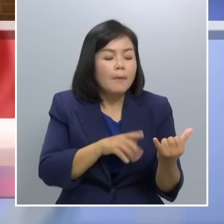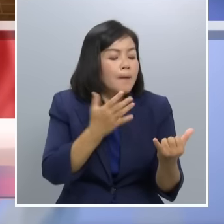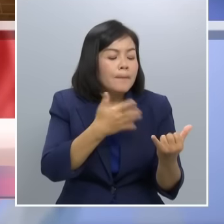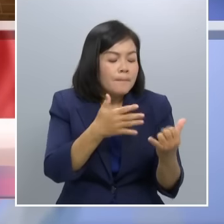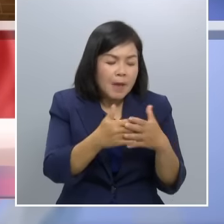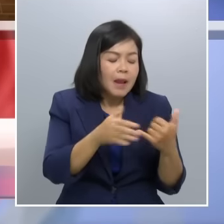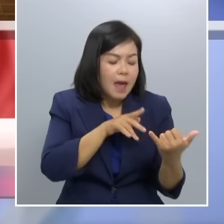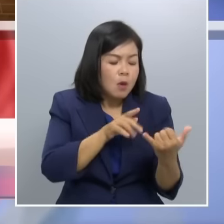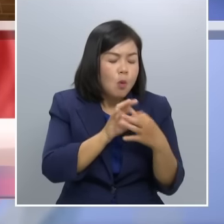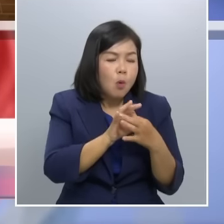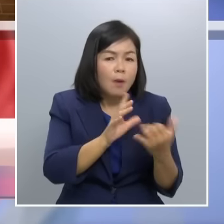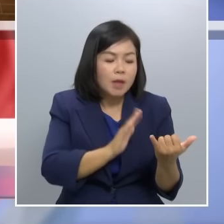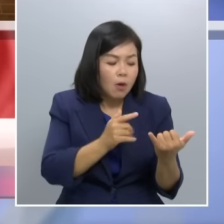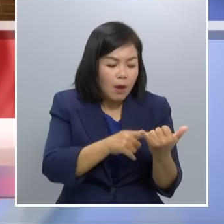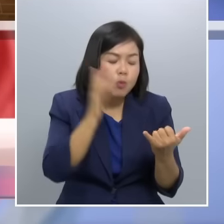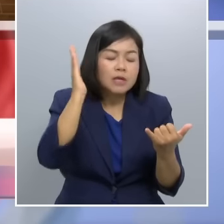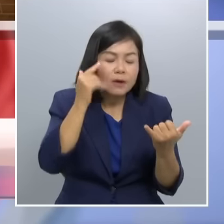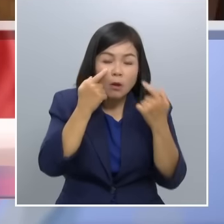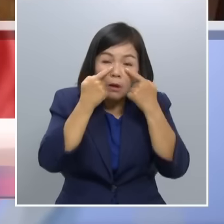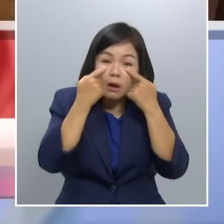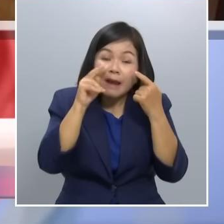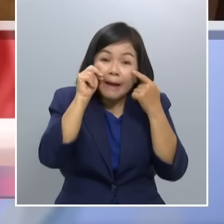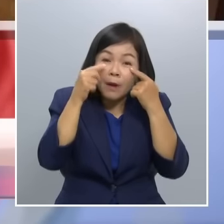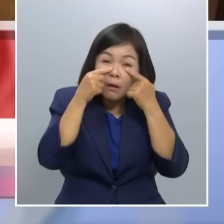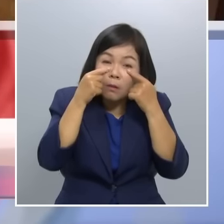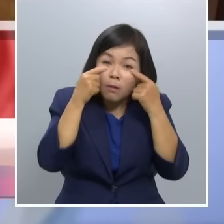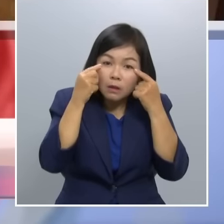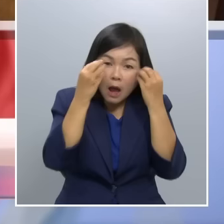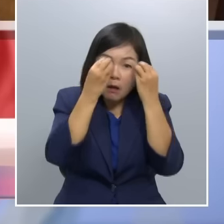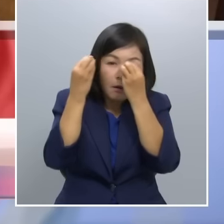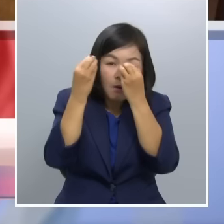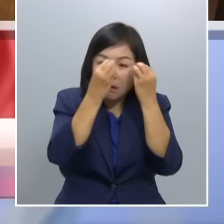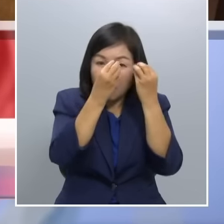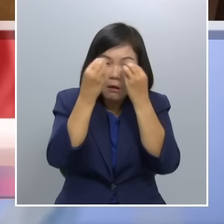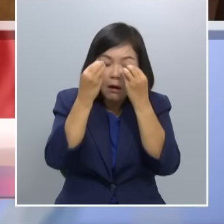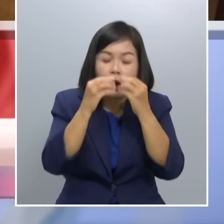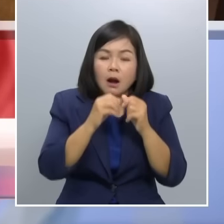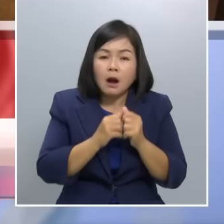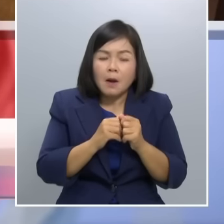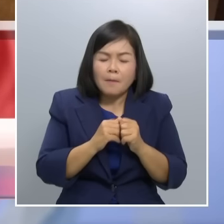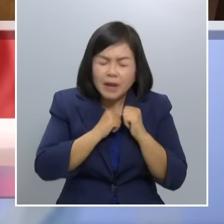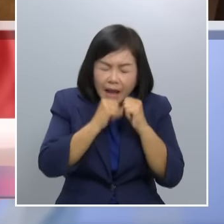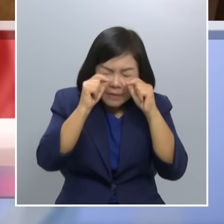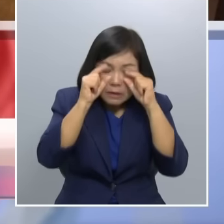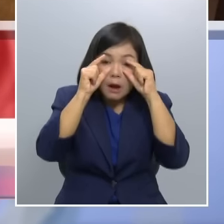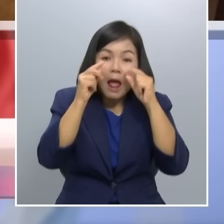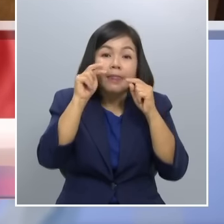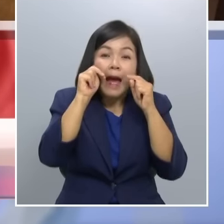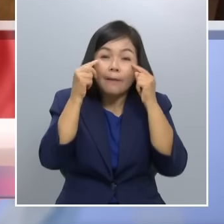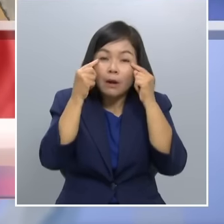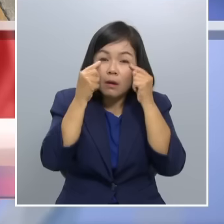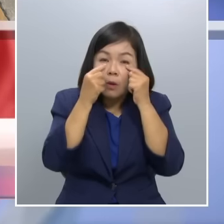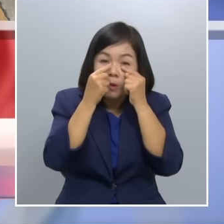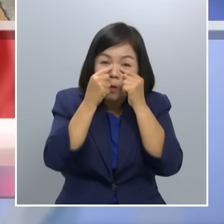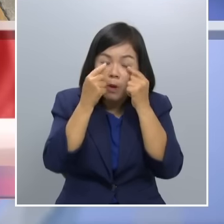ต้องห่วงนะน้ำตาเขาคอตาเกรอกไปมาคือพยายามจะลืมตาดูเราแล้วก็น้ำตาเนี่ยคอมาตรงนี้